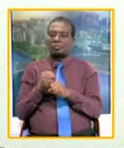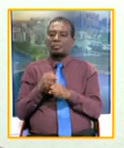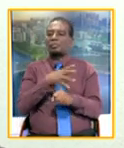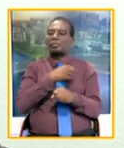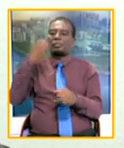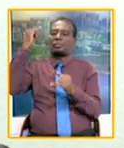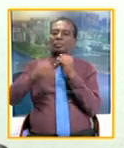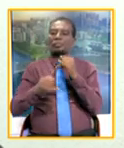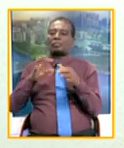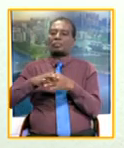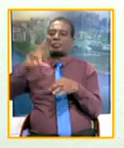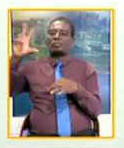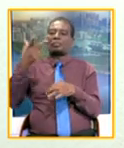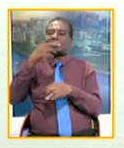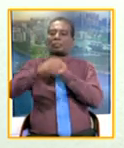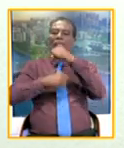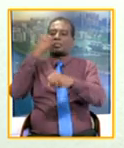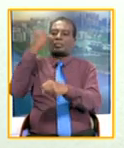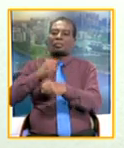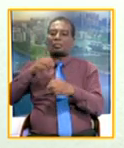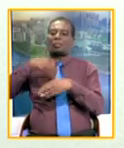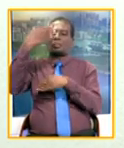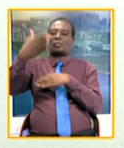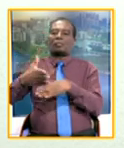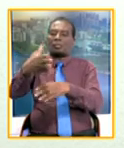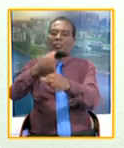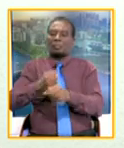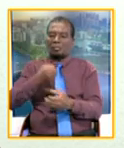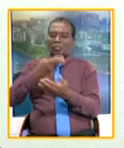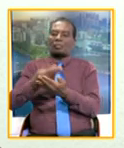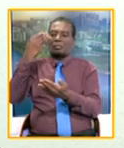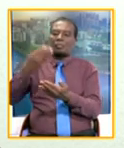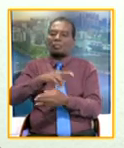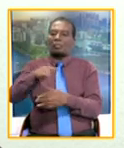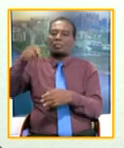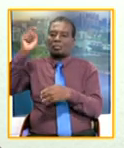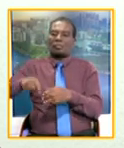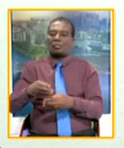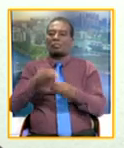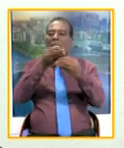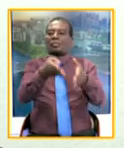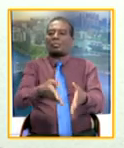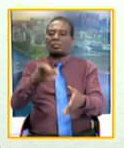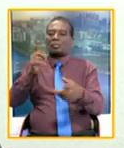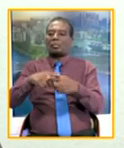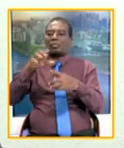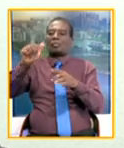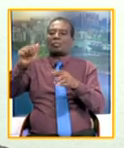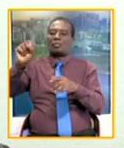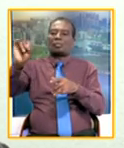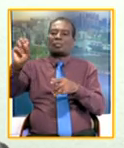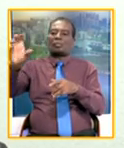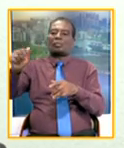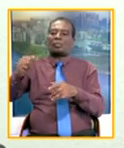Et à la fin de la 3e année, après l'obtention de la bourse, vous devez déposer à l'ASCAD